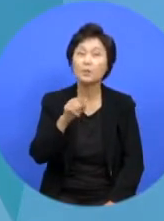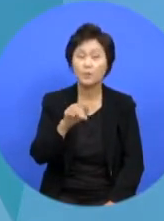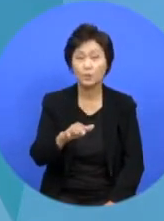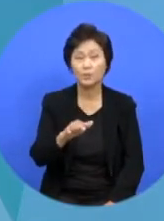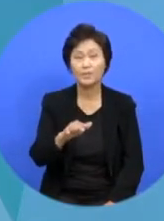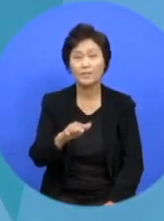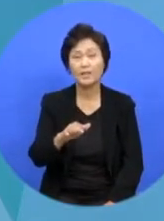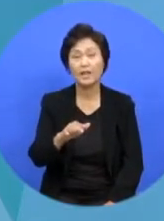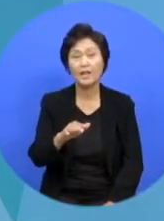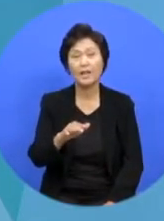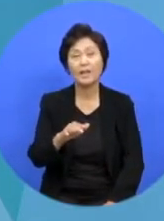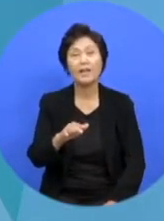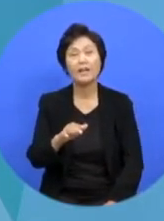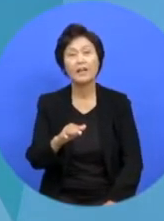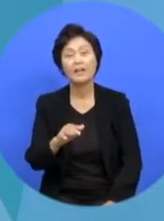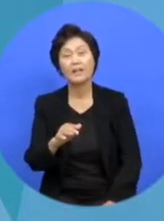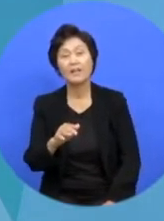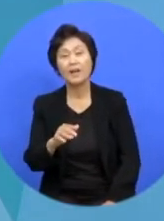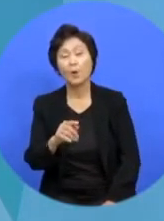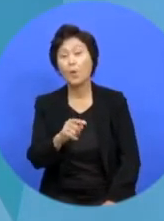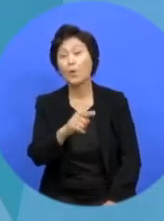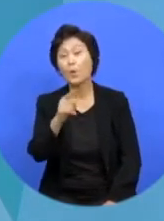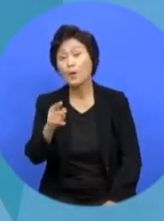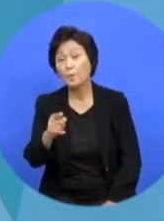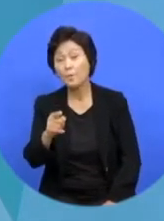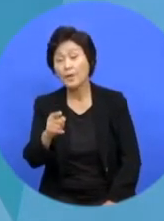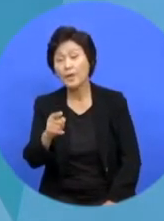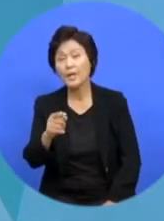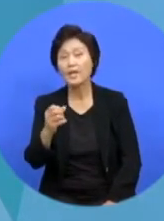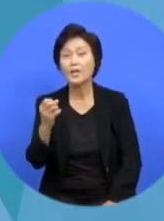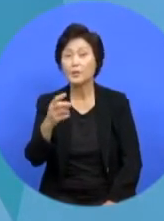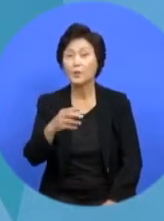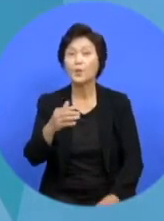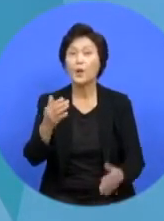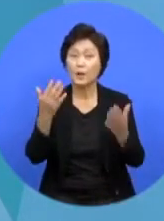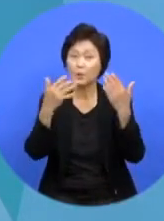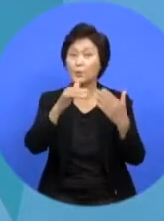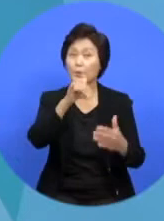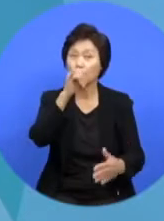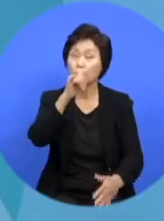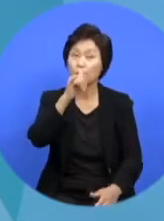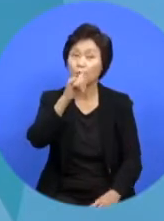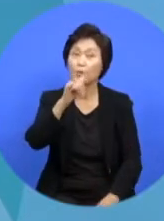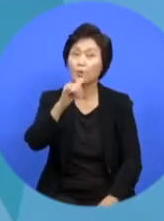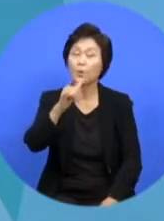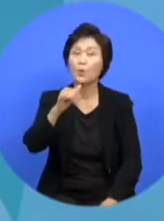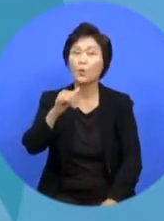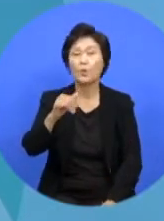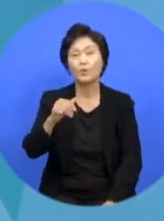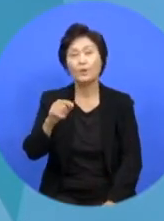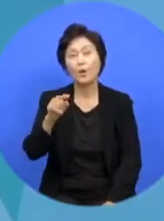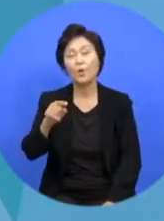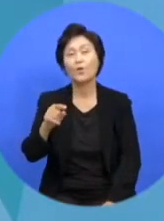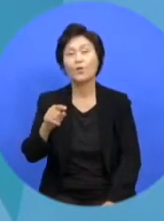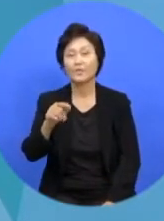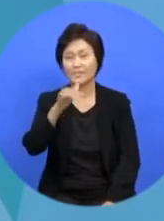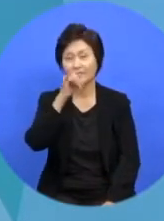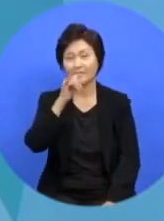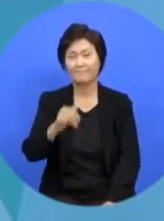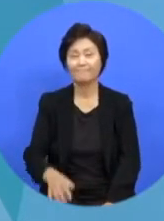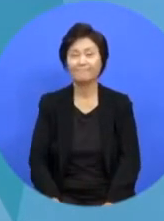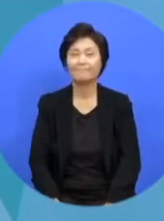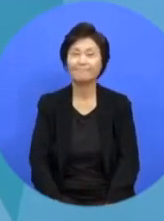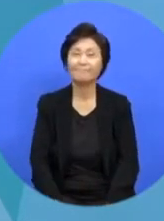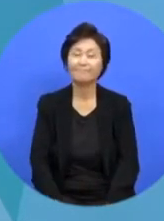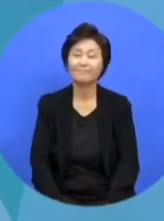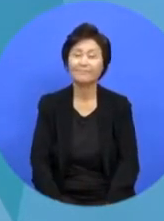이제 단국대학교 건너편에 예. 그 옆에 또 새하딘교도 있습니다. 네네. 거기에 위치해 있는 학교라고 할 수 있겠습니다. 그러니까 학교하고 네. 교학으로는